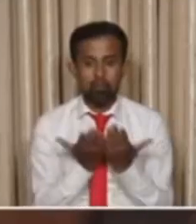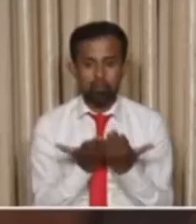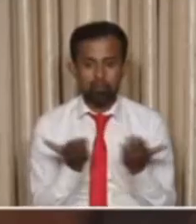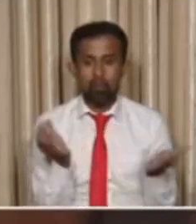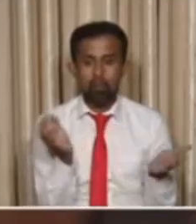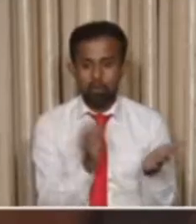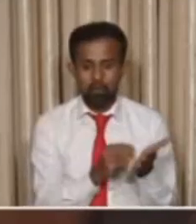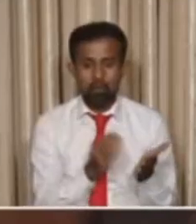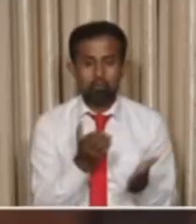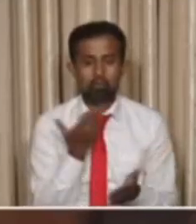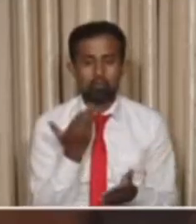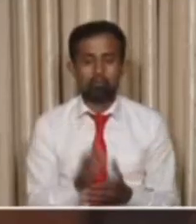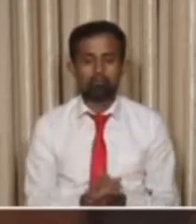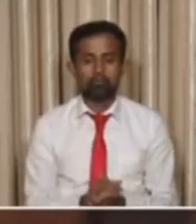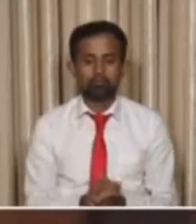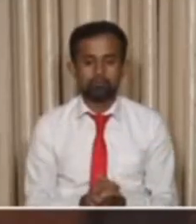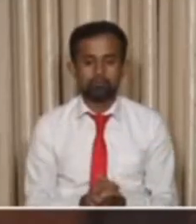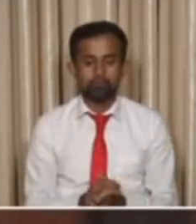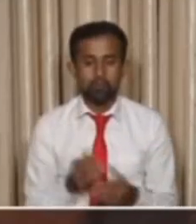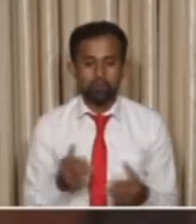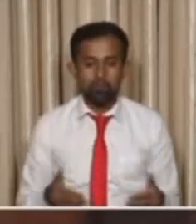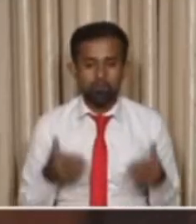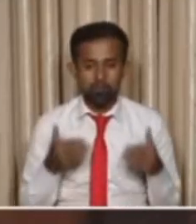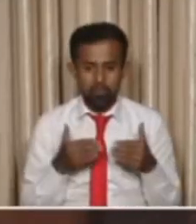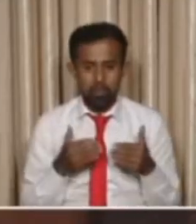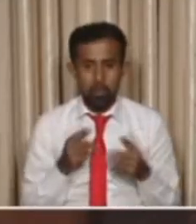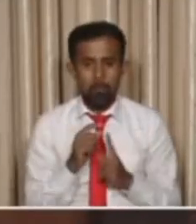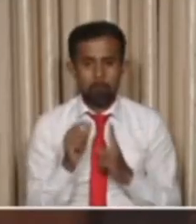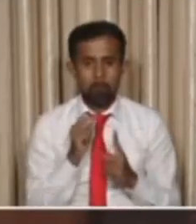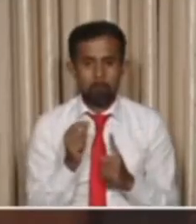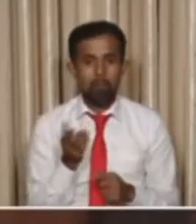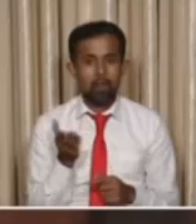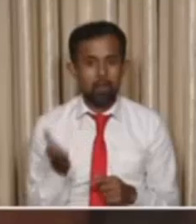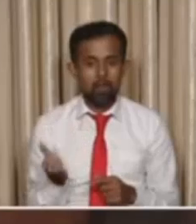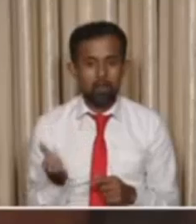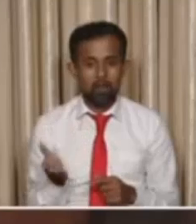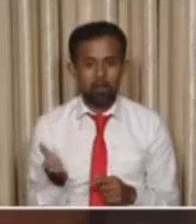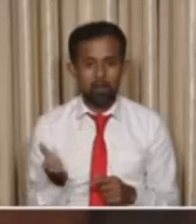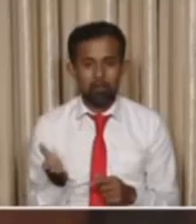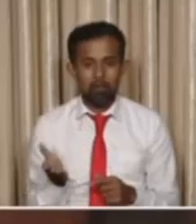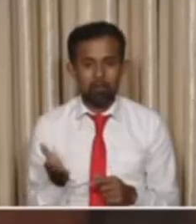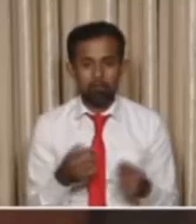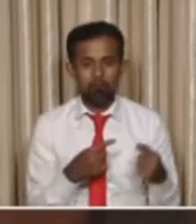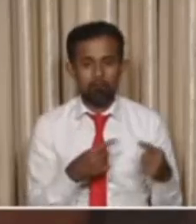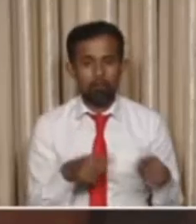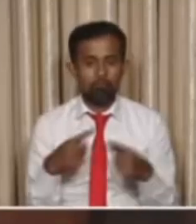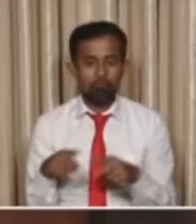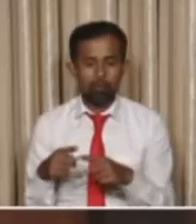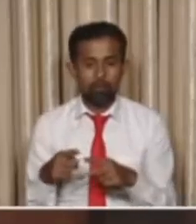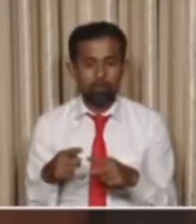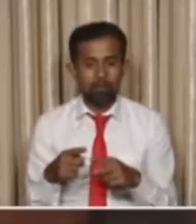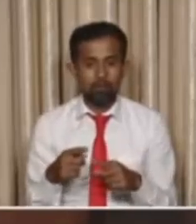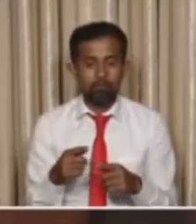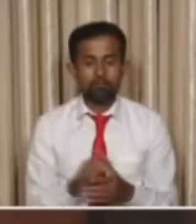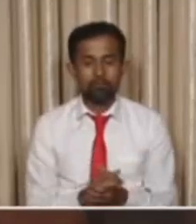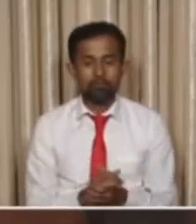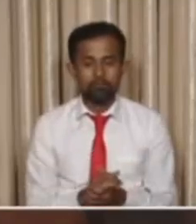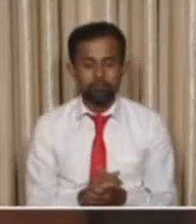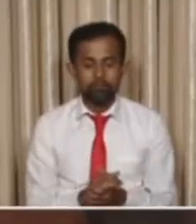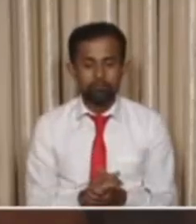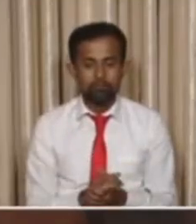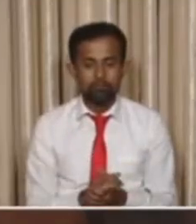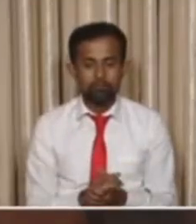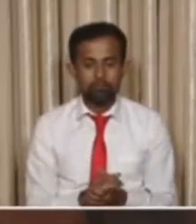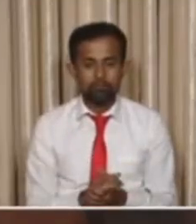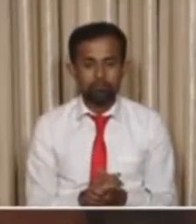கூட இன்று பாராளுமன்றத்திலே இருக்கும் பல விடயங்களை அரசாங்கம் தங்களுக்கு தேவையான விடயங்களுக்கு பயன்படுத்துகிறதா என்ற ஒரு சந்தேகம்